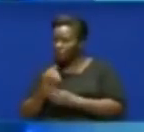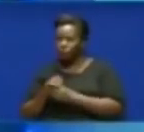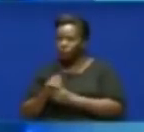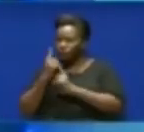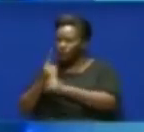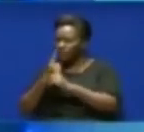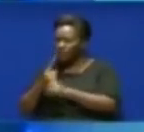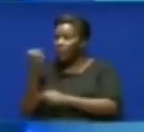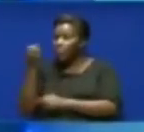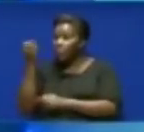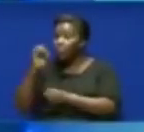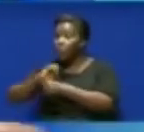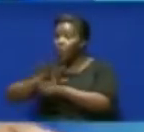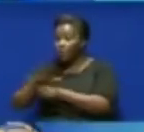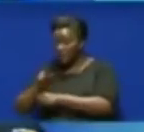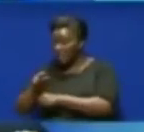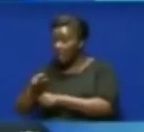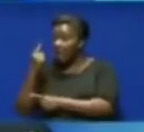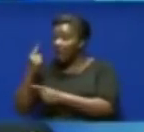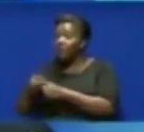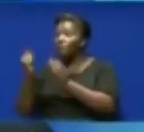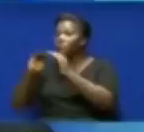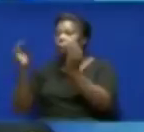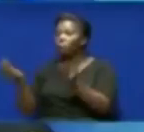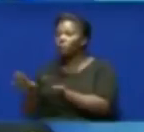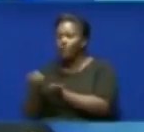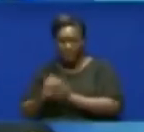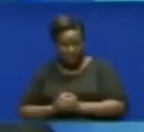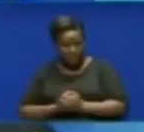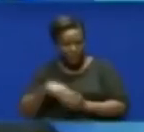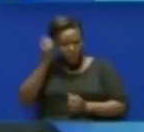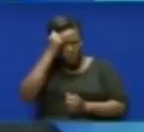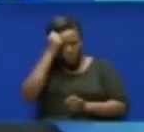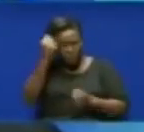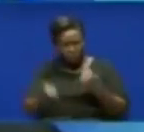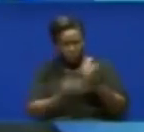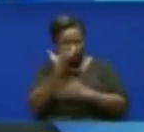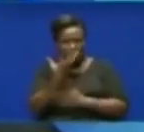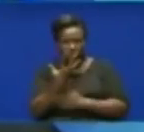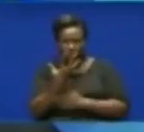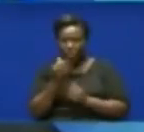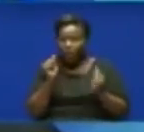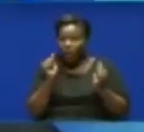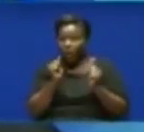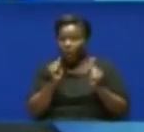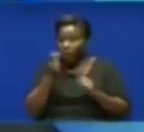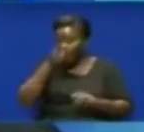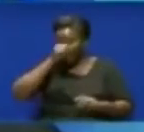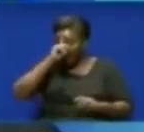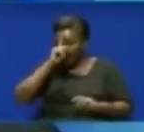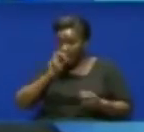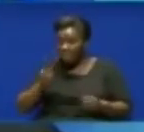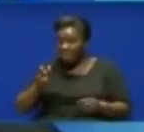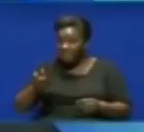nchi mbalimbali duniani. Na utakumbuka mlipuko wa homa kali ya mapafu iliyosababishwa na virusi vya corona